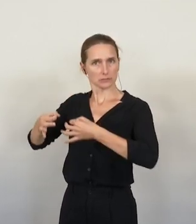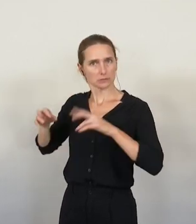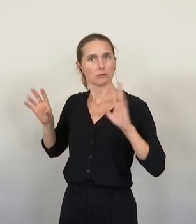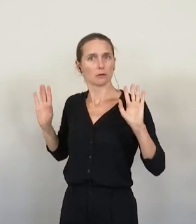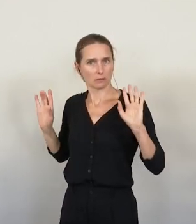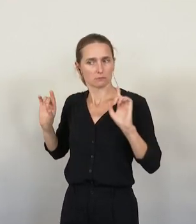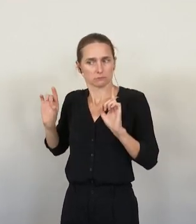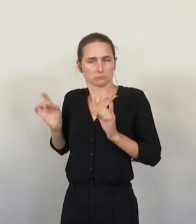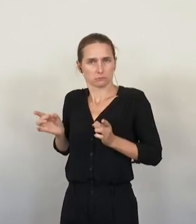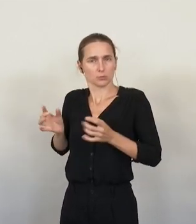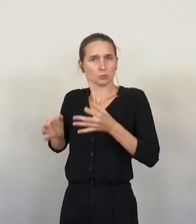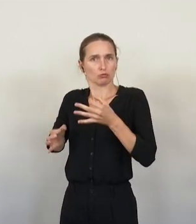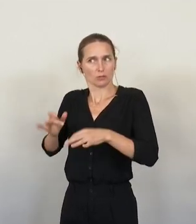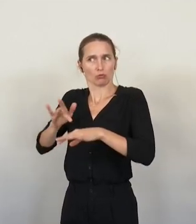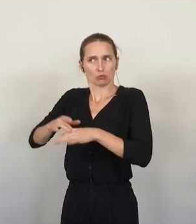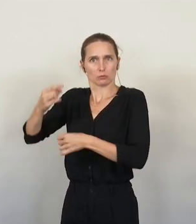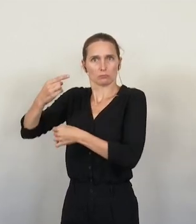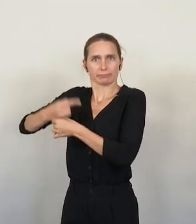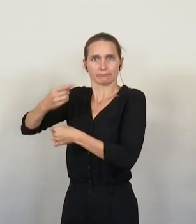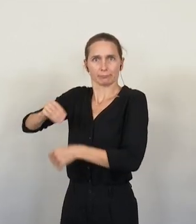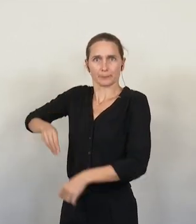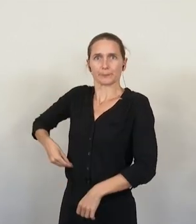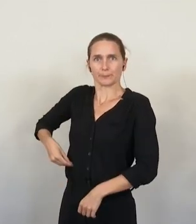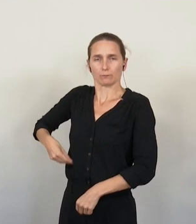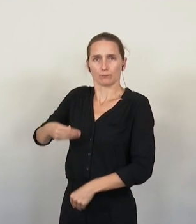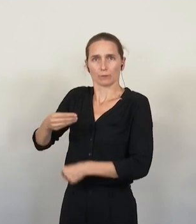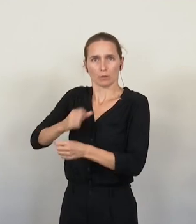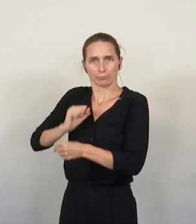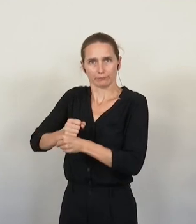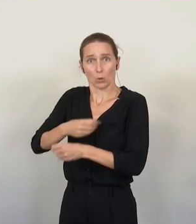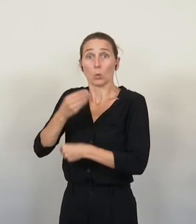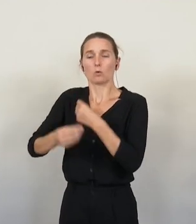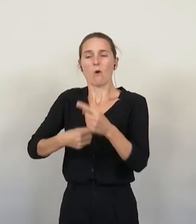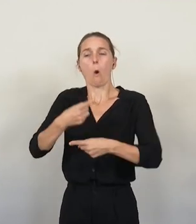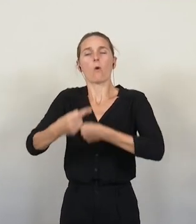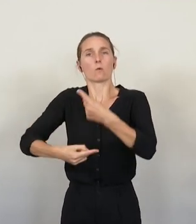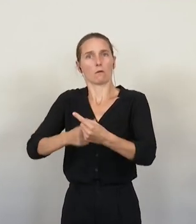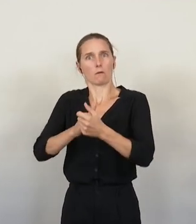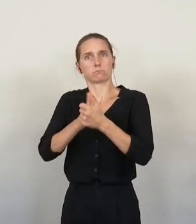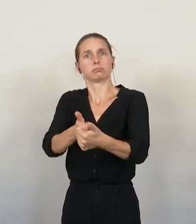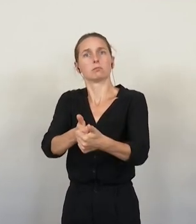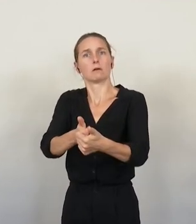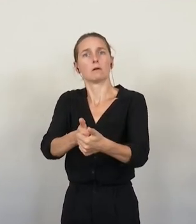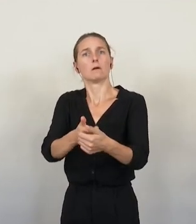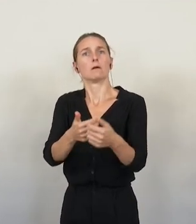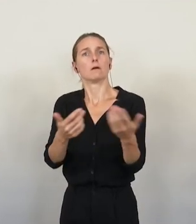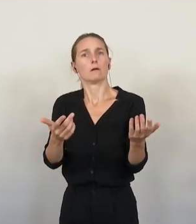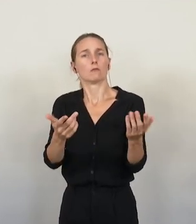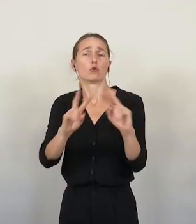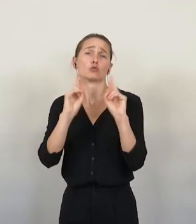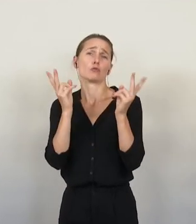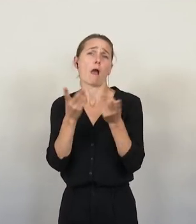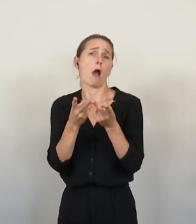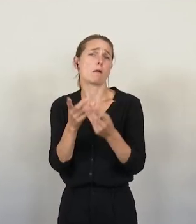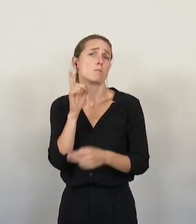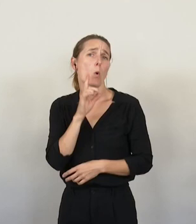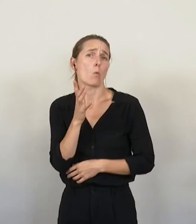ceux donc qui ont été condamnés et ceux qui aujourd'hui sont au pris avec la justice le plus souvent pour des faits qui